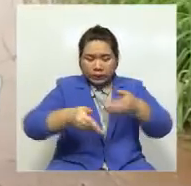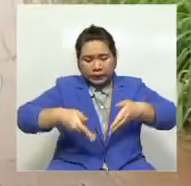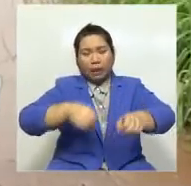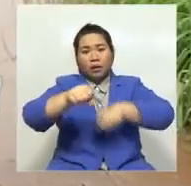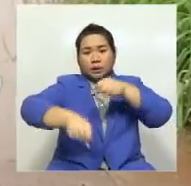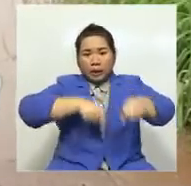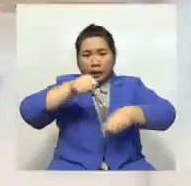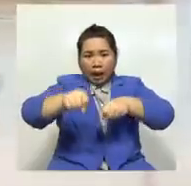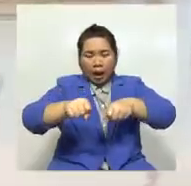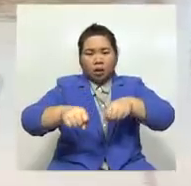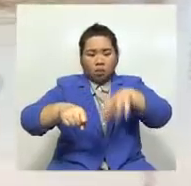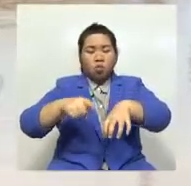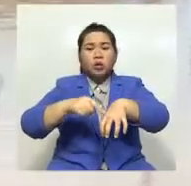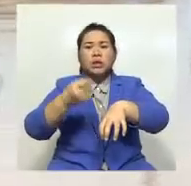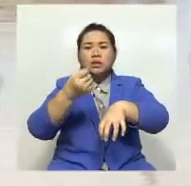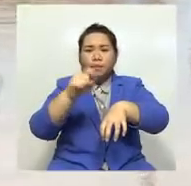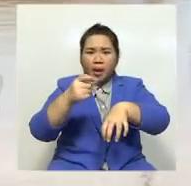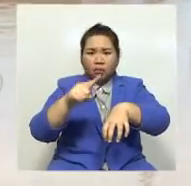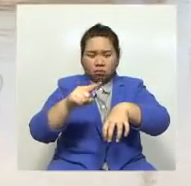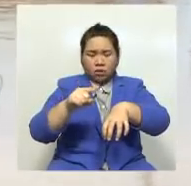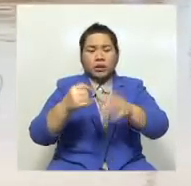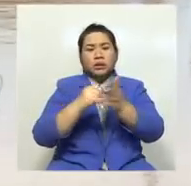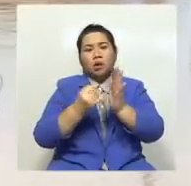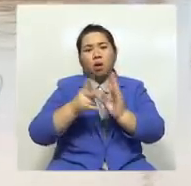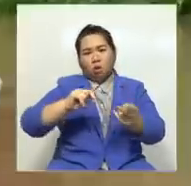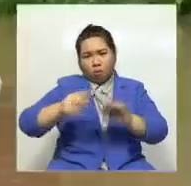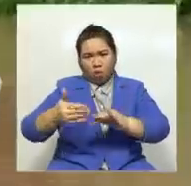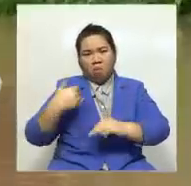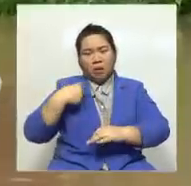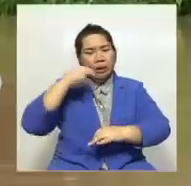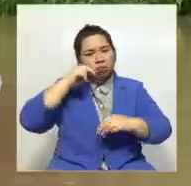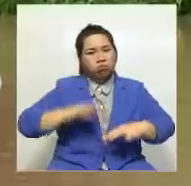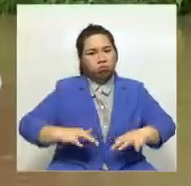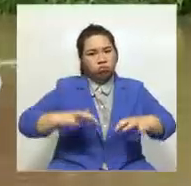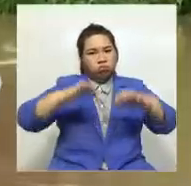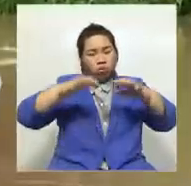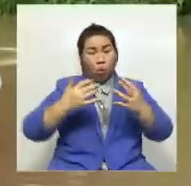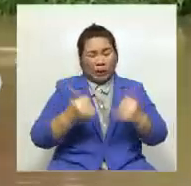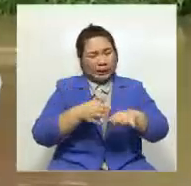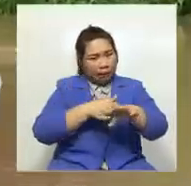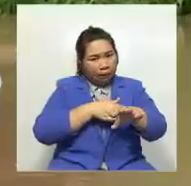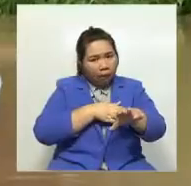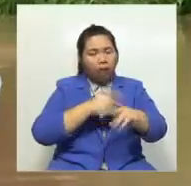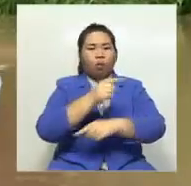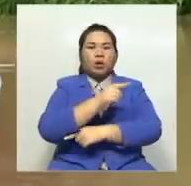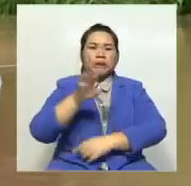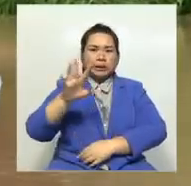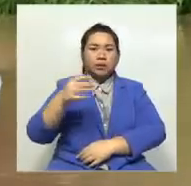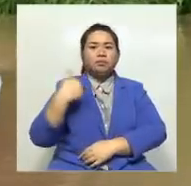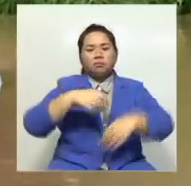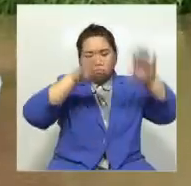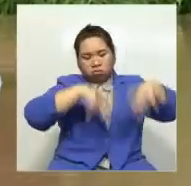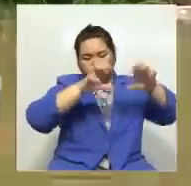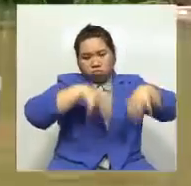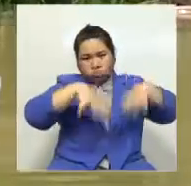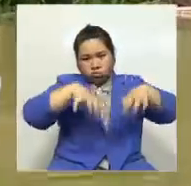ใต้หมู่11อำเภอพระธาตุพนมจังหวัดนครพนมนะคะท่วมสูงวันนี้เป็นวันที่4แล้วนะคะหลังจากมีฝนตกหนักและระดับน้ำโข